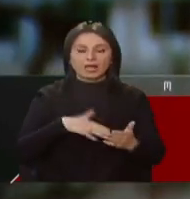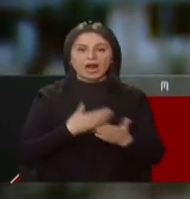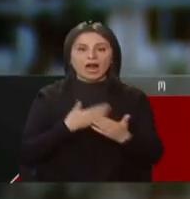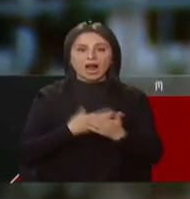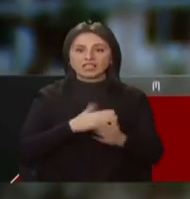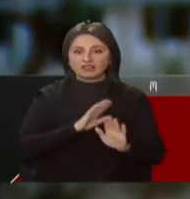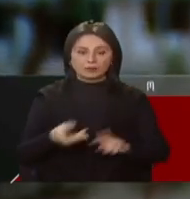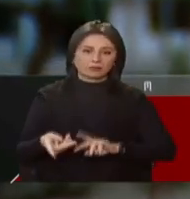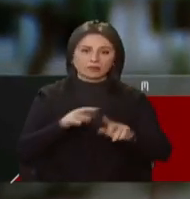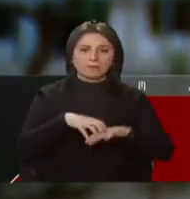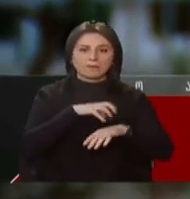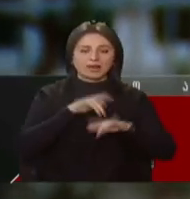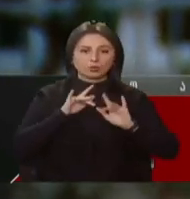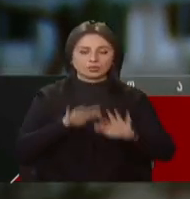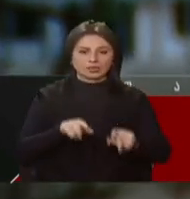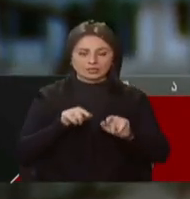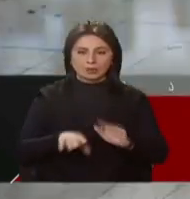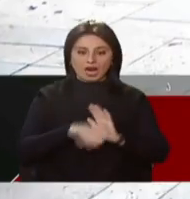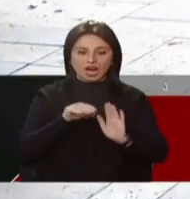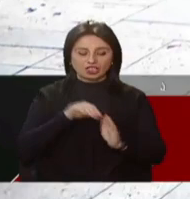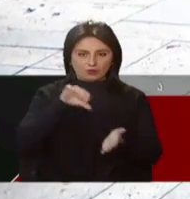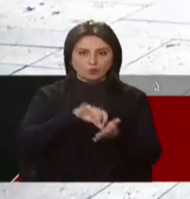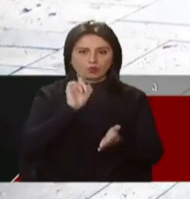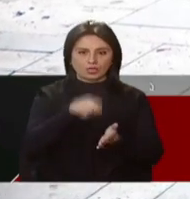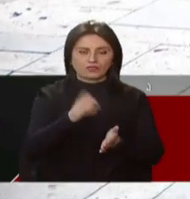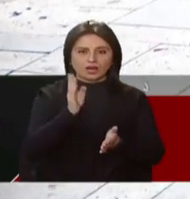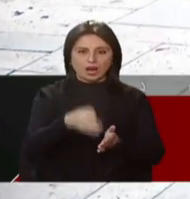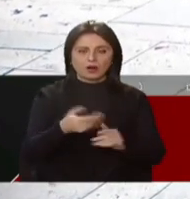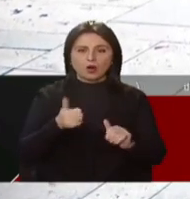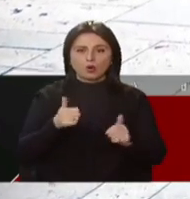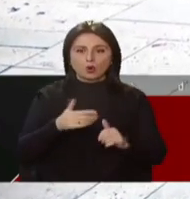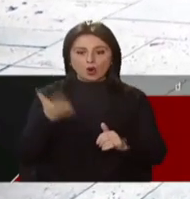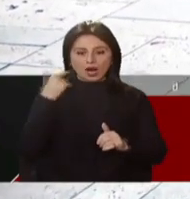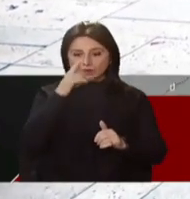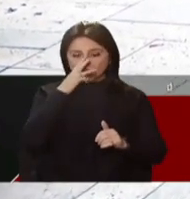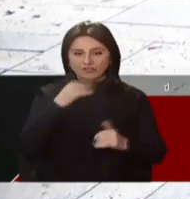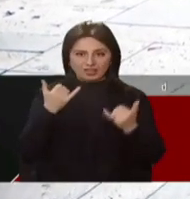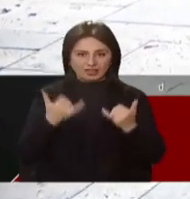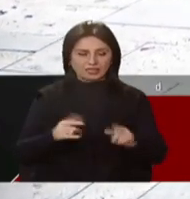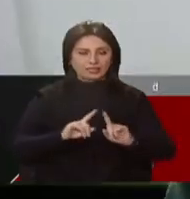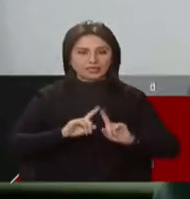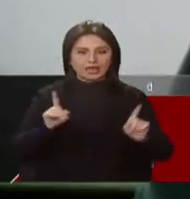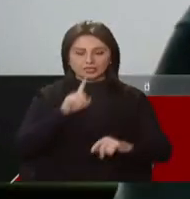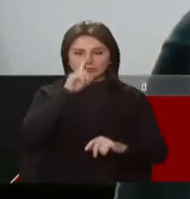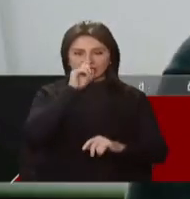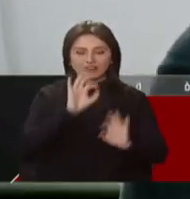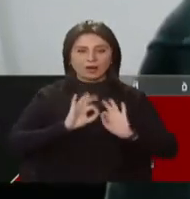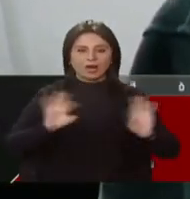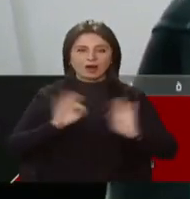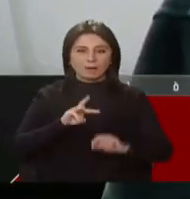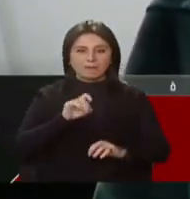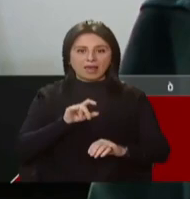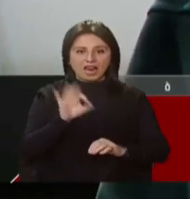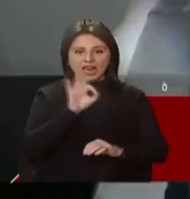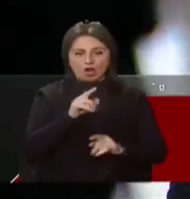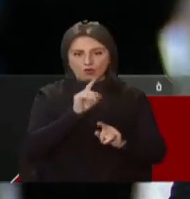აქტივისტობიდან პარტიულ საქმიანობაში გადაინაცვლოს და არჩევნებში მონაწილეობა მიიღოს. ისევე როგორც გასულ თვეებში, დღესაც განსაკუთრებით მწვავე განცხადებებს ნიკა